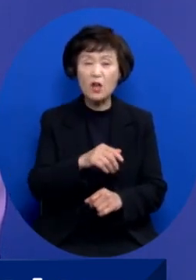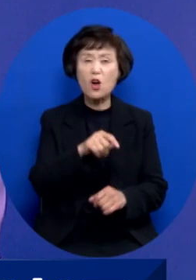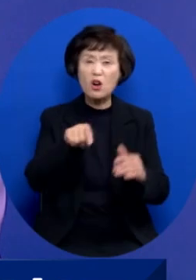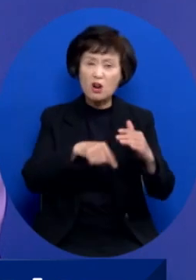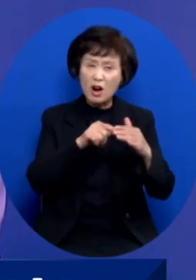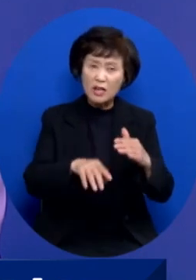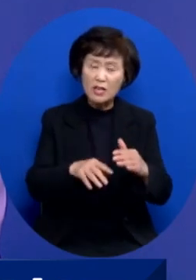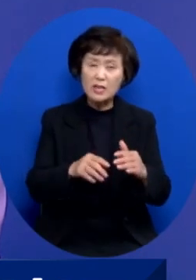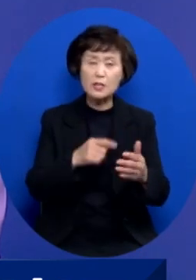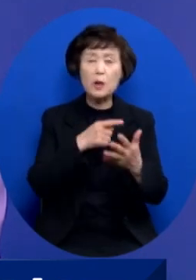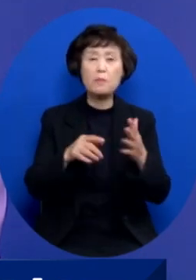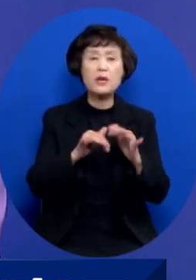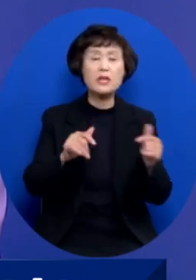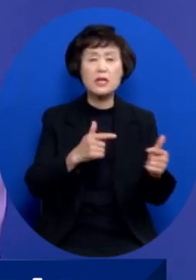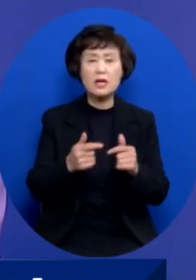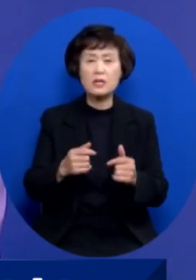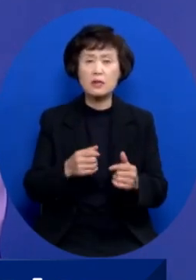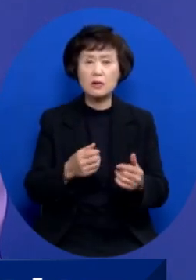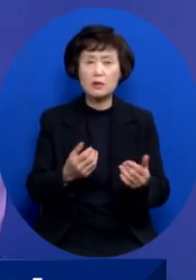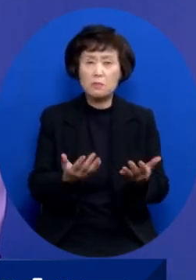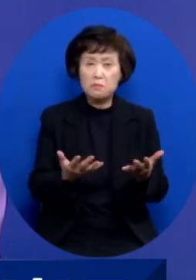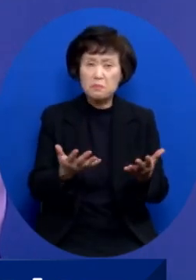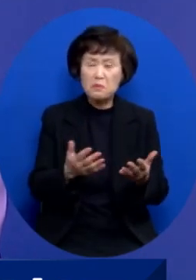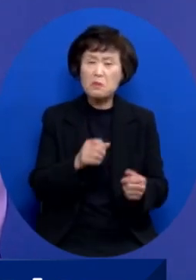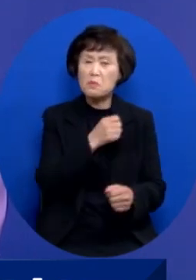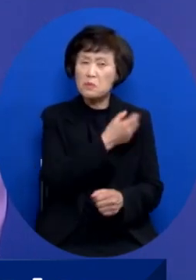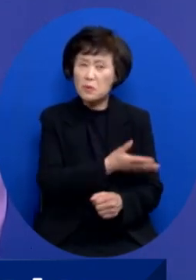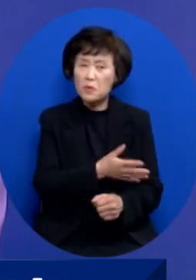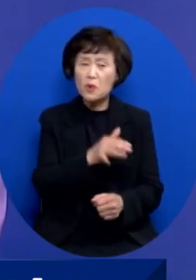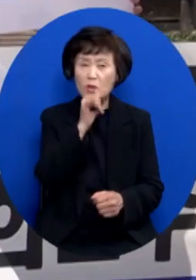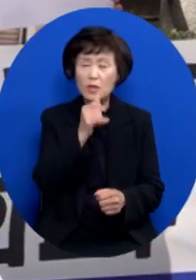주장하며 빠른 수사를 촉구했습니다. 이현지 기자입니다.